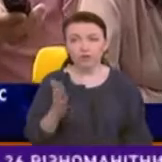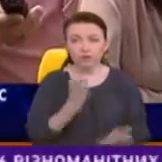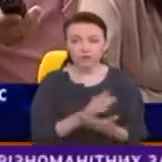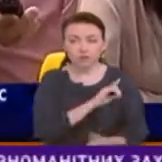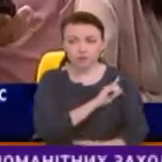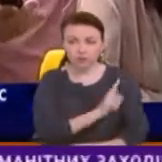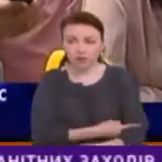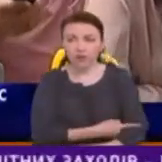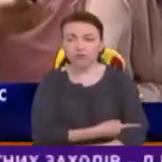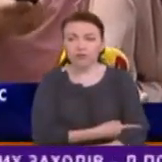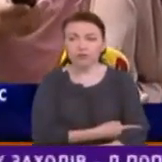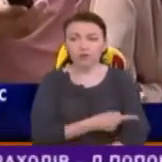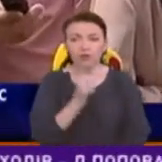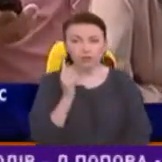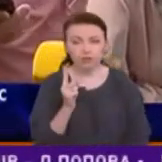силу,